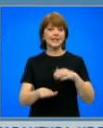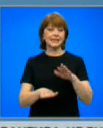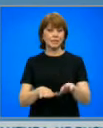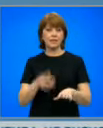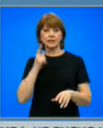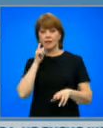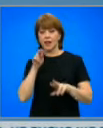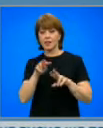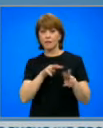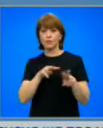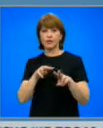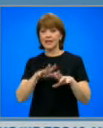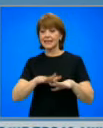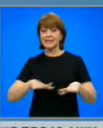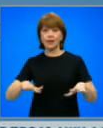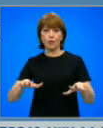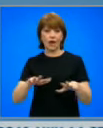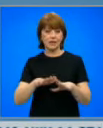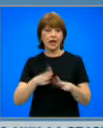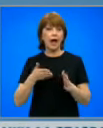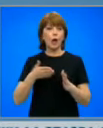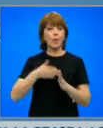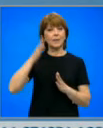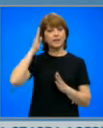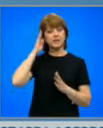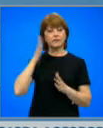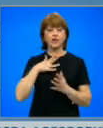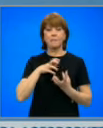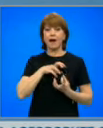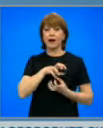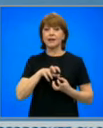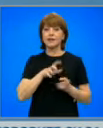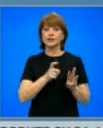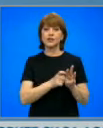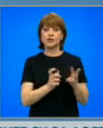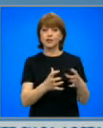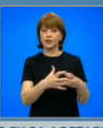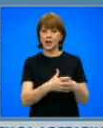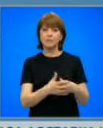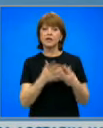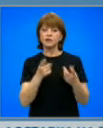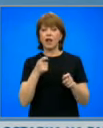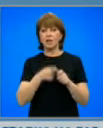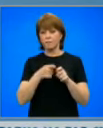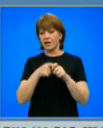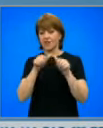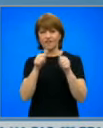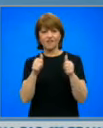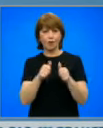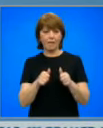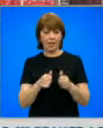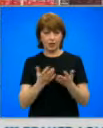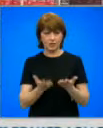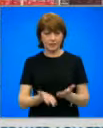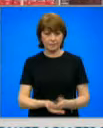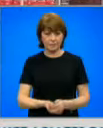дума за наблюдение на ситуацията. Към министерството ще бъде сформиран кризисен щаб, който ще формализира това, което направихме през последните